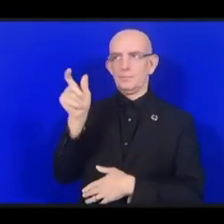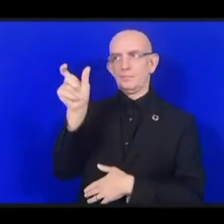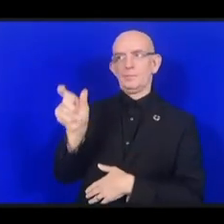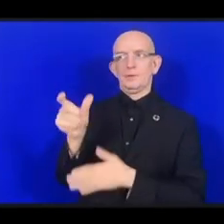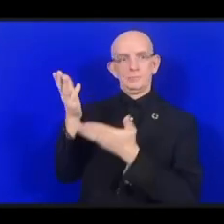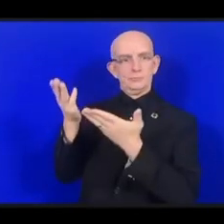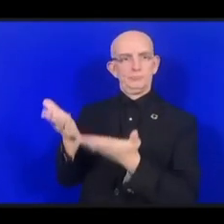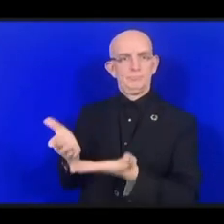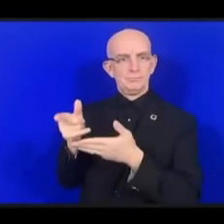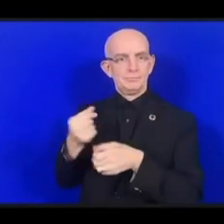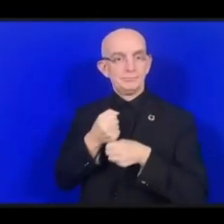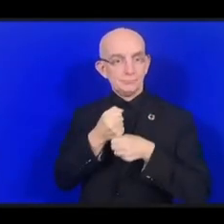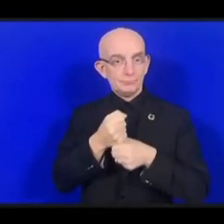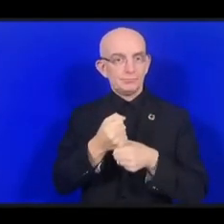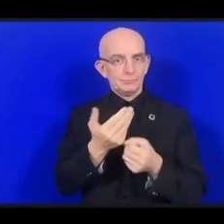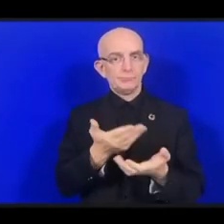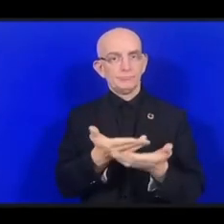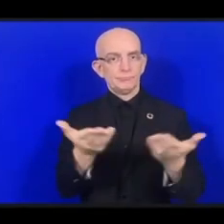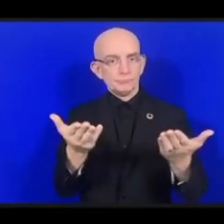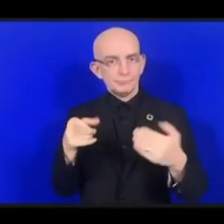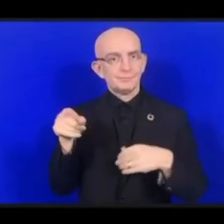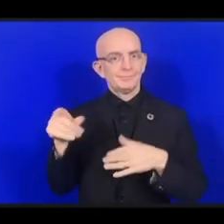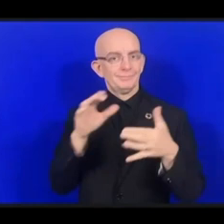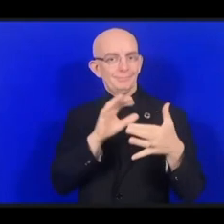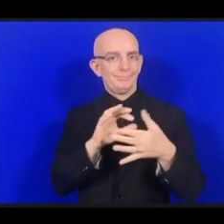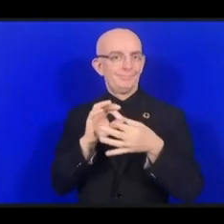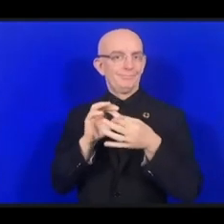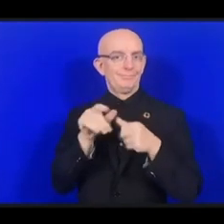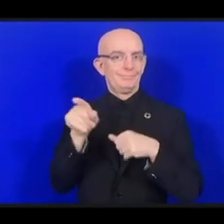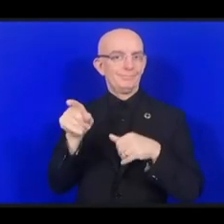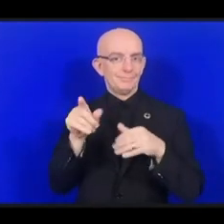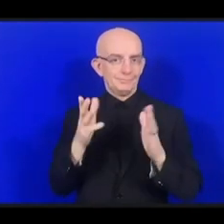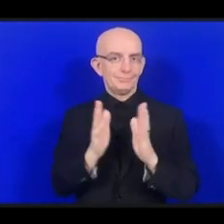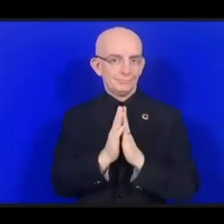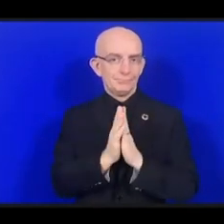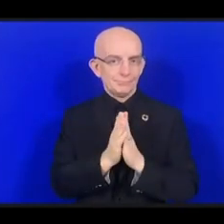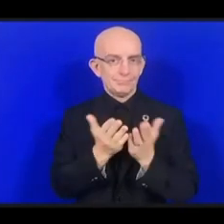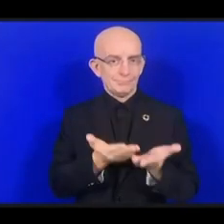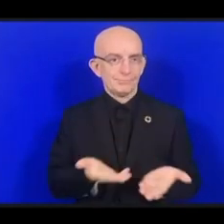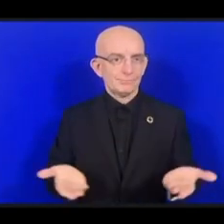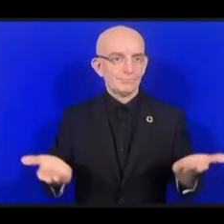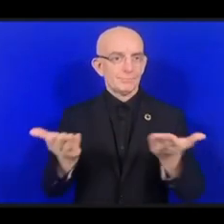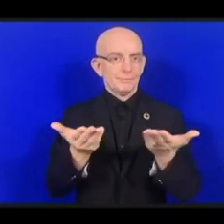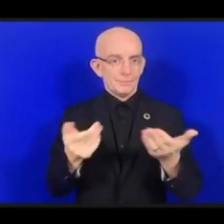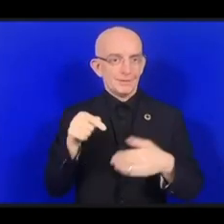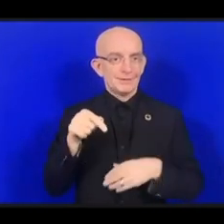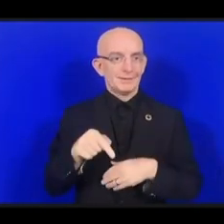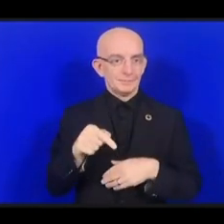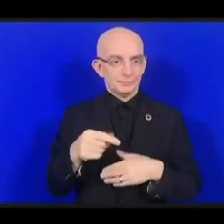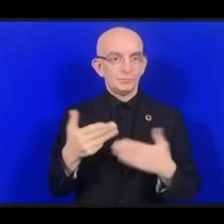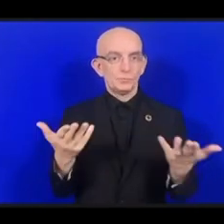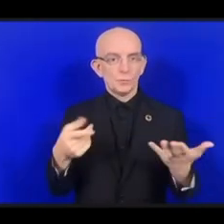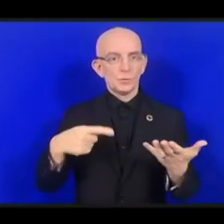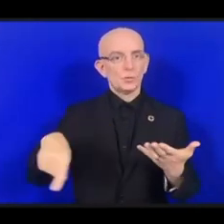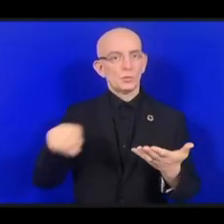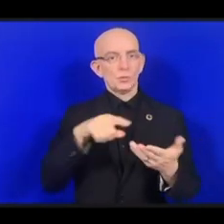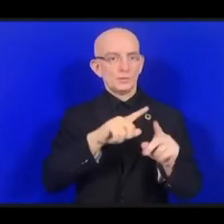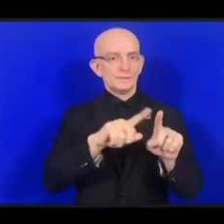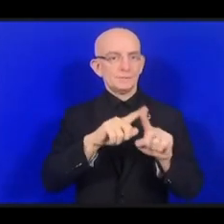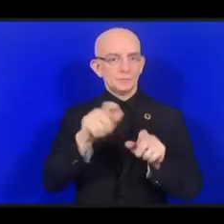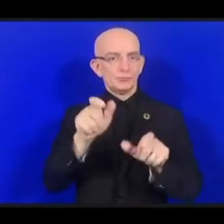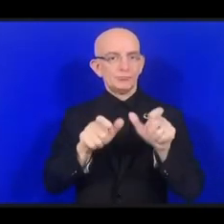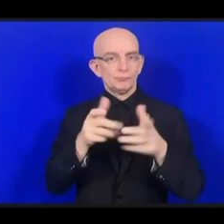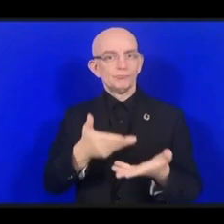وهذا الحرف يتم اختياره من خلال اقتراع عام في مسابقه كنجي العام برعايه جمعه